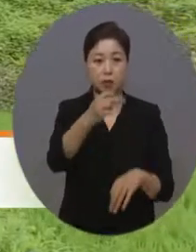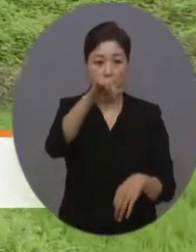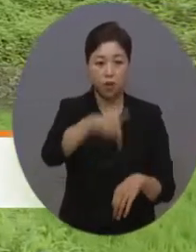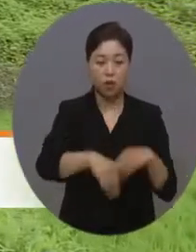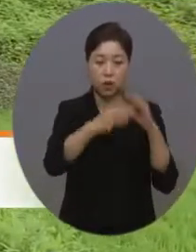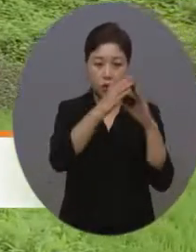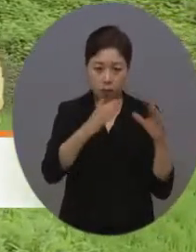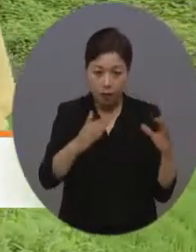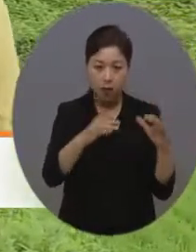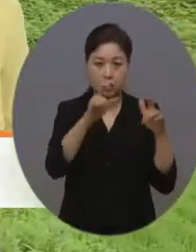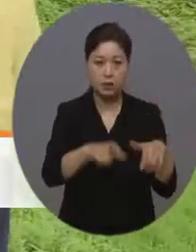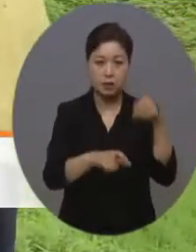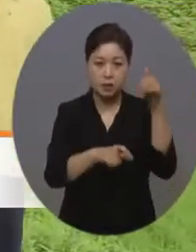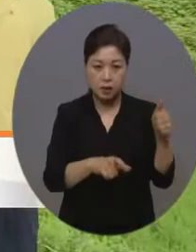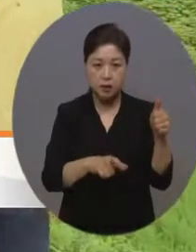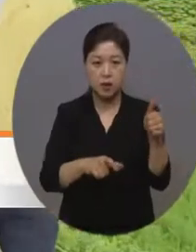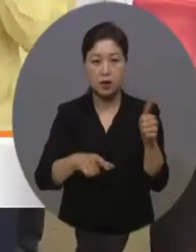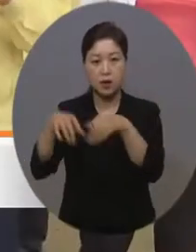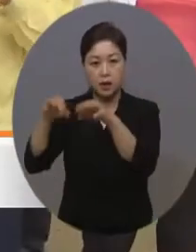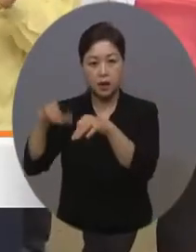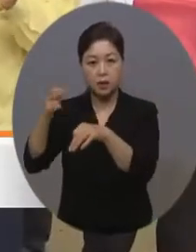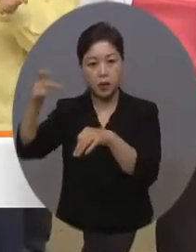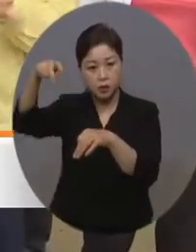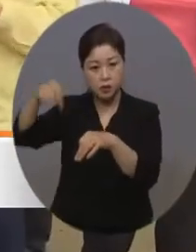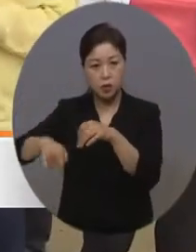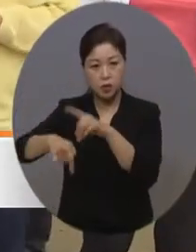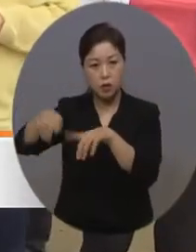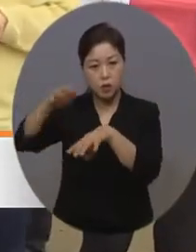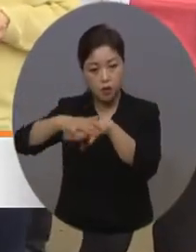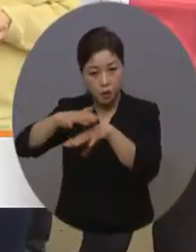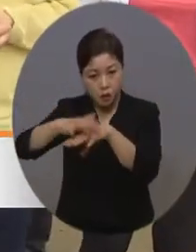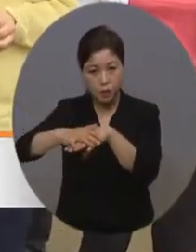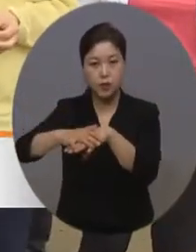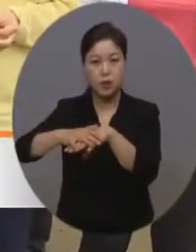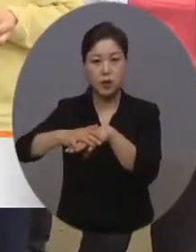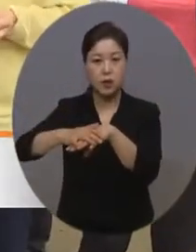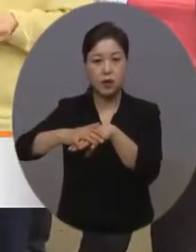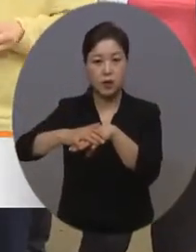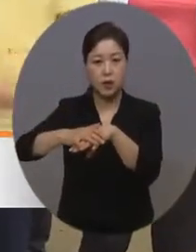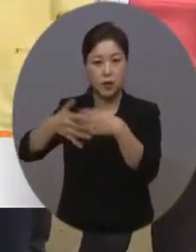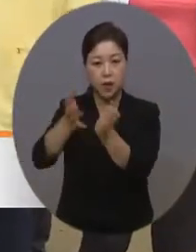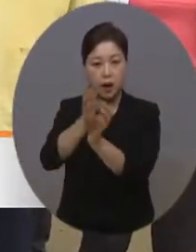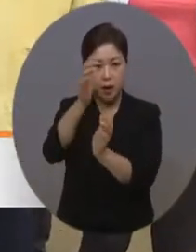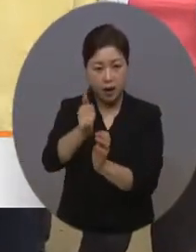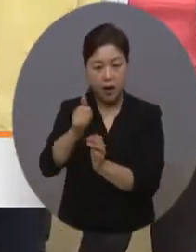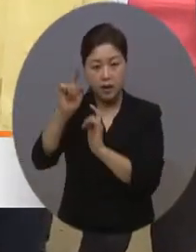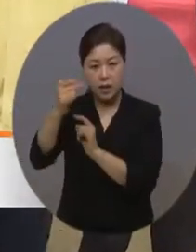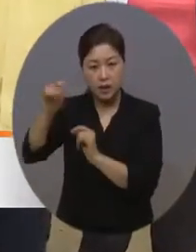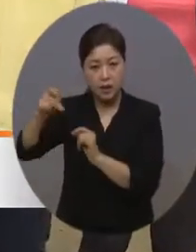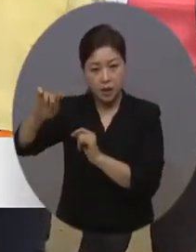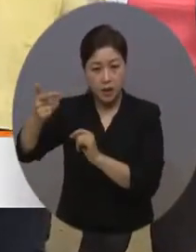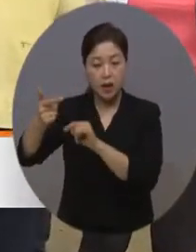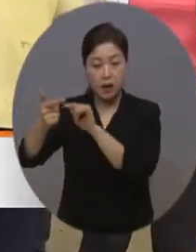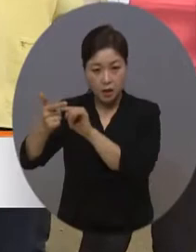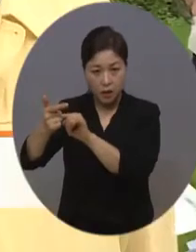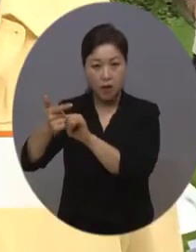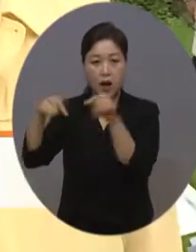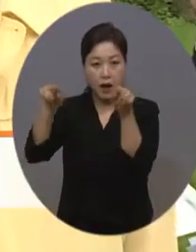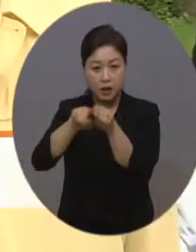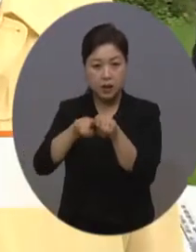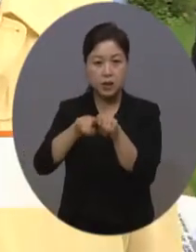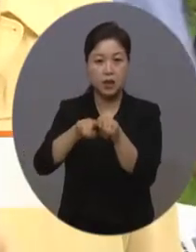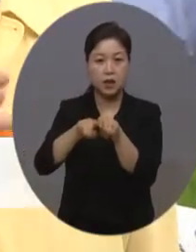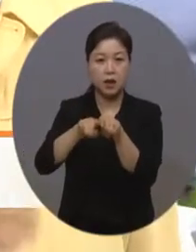지난 9일 김현수 농식품부 장관과 장을 그리고 이낙연 더불어 민주당 전 대표와 해남 진도 를 잇따라